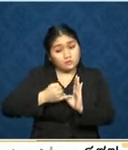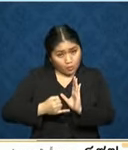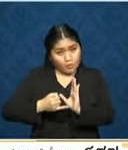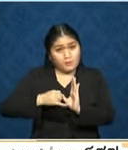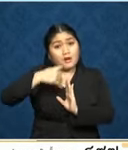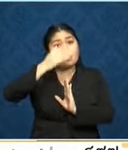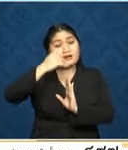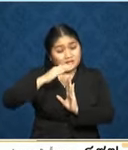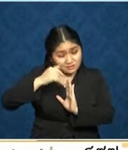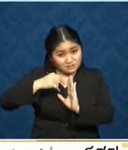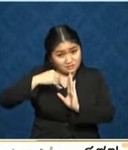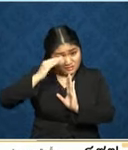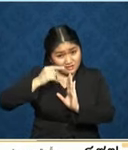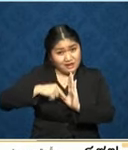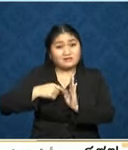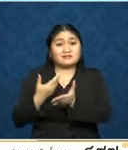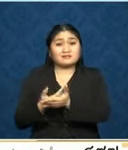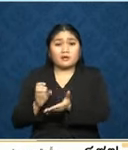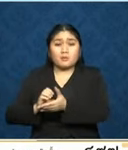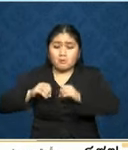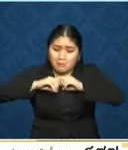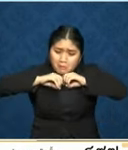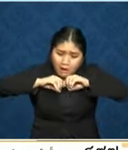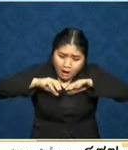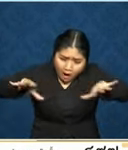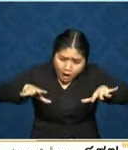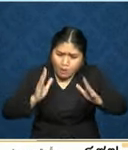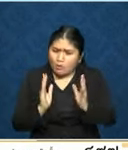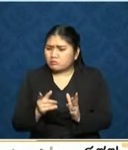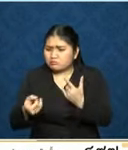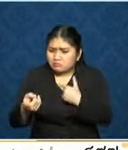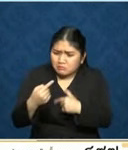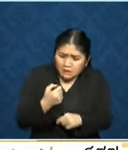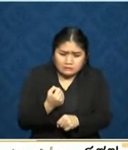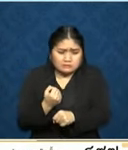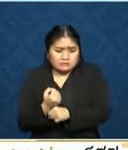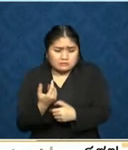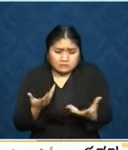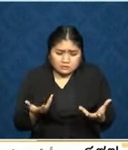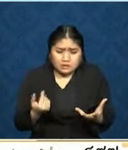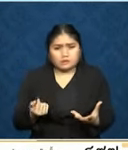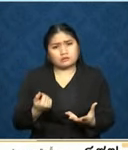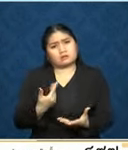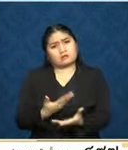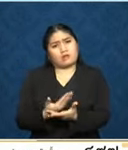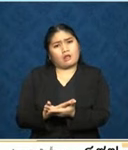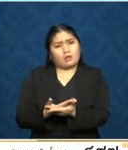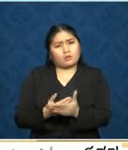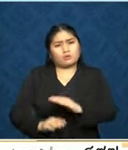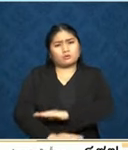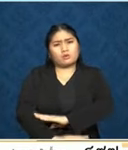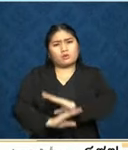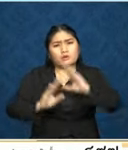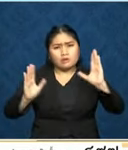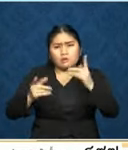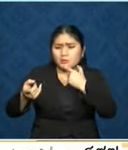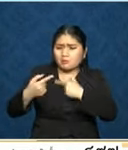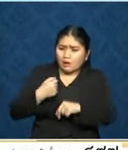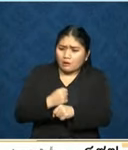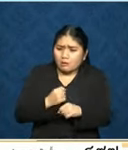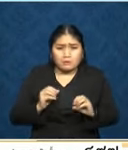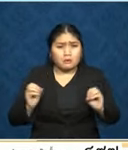ล้านบาทประกาศหาผู้รับจ้างถึง 3ครั้งไม่มีผู้ยื่นเสนอราคาค่ะต้องยกเลิกโครงการไปอย่างน่าเสีย